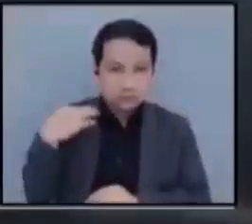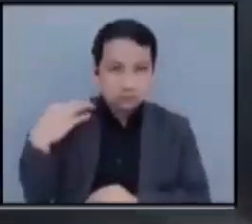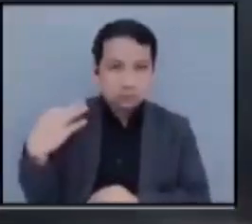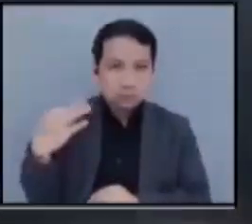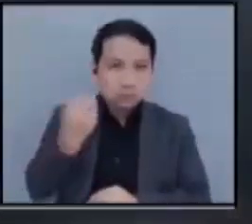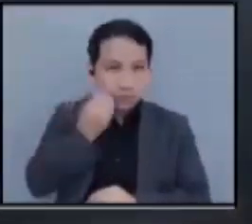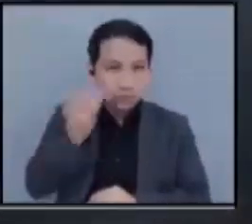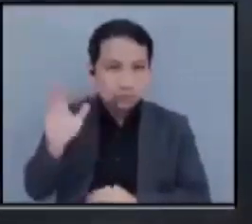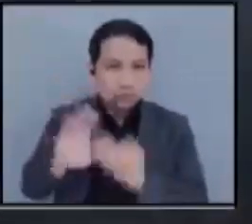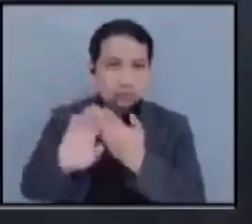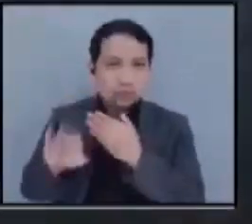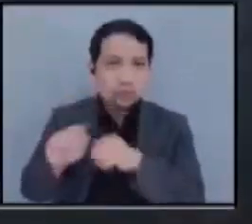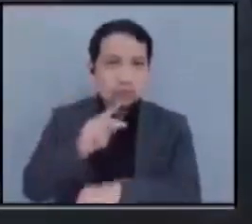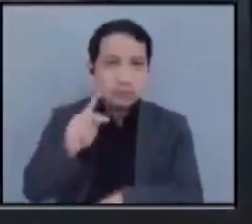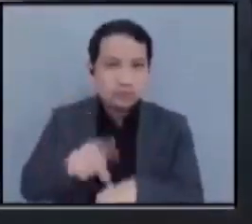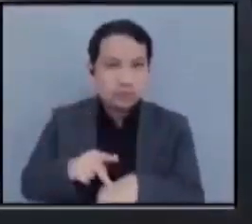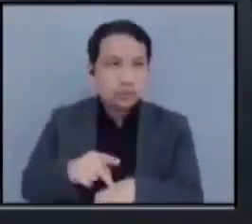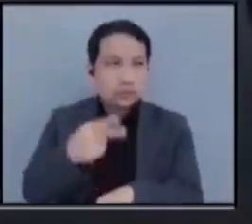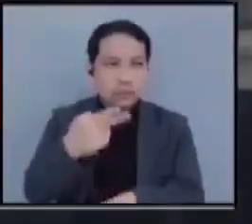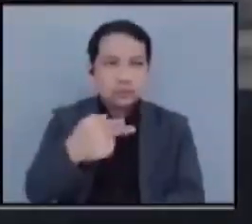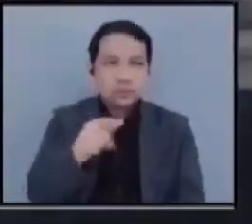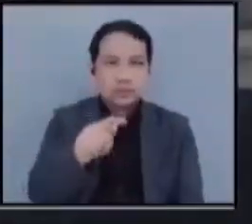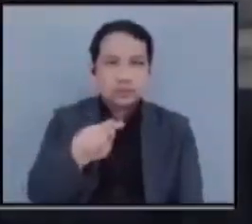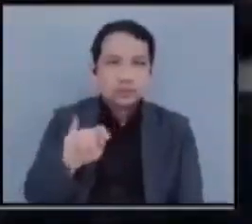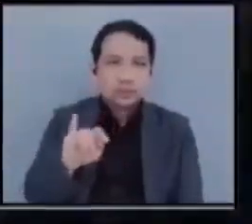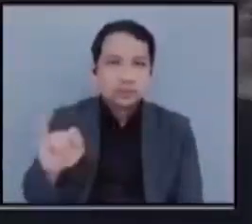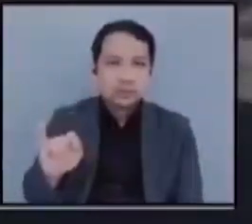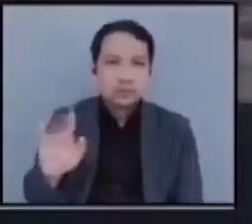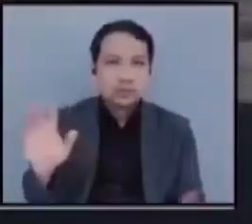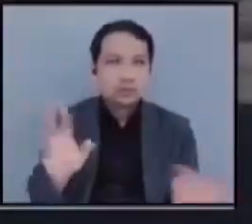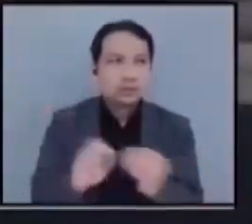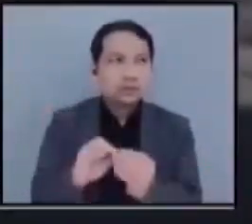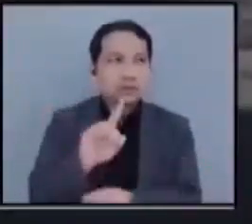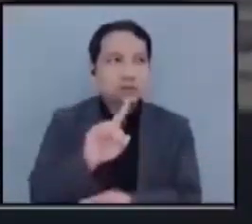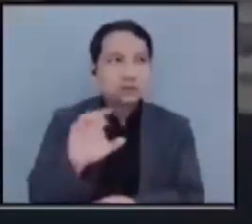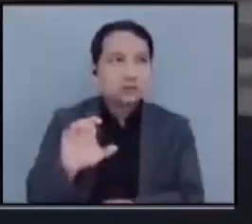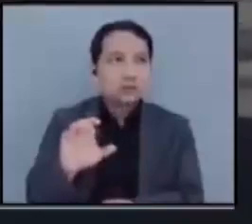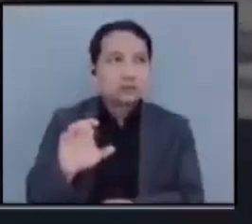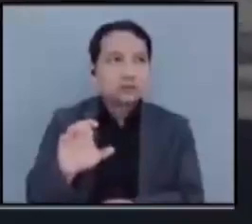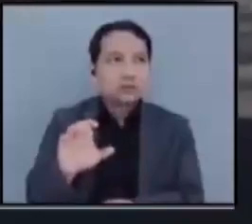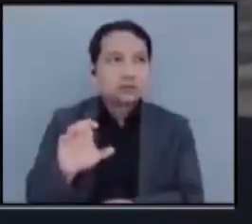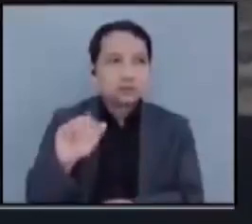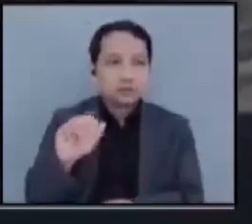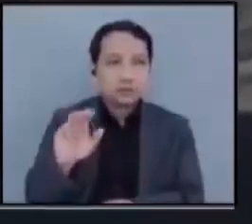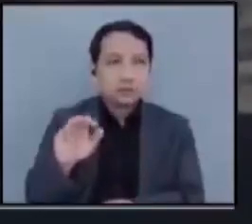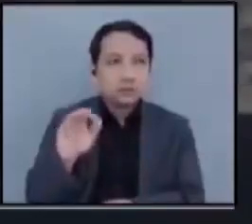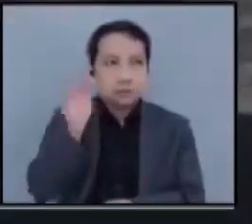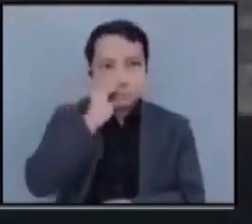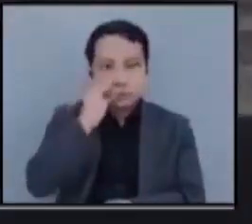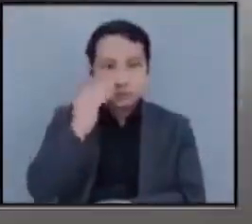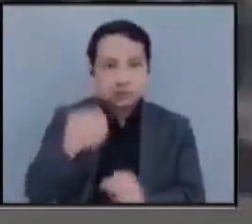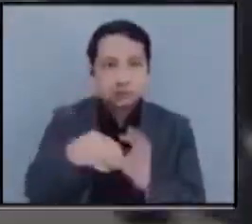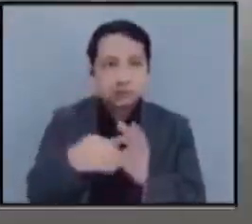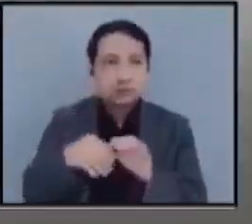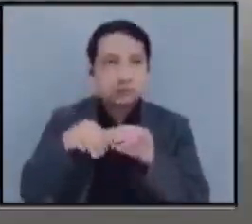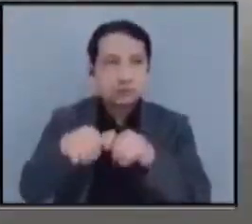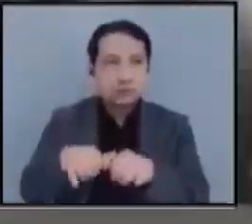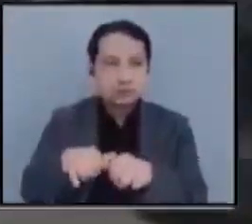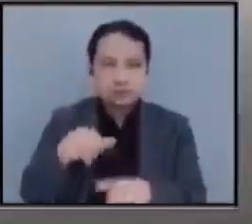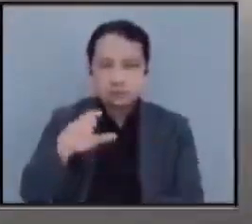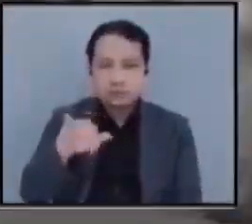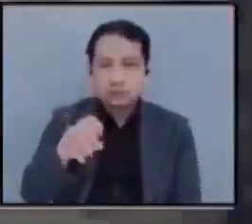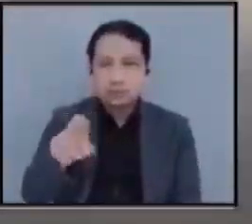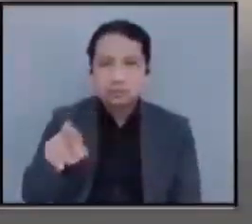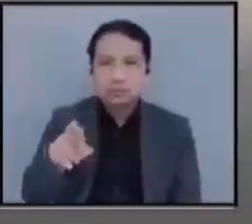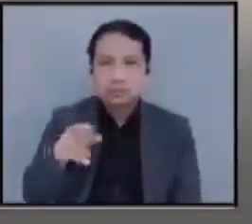mga Pilipino sa Haiti. Sa kabuuan, nasa 115 Pilipino ang nananatili ngayon sa Caribbean country. Sa ngayon